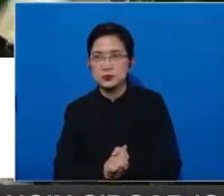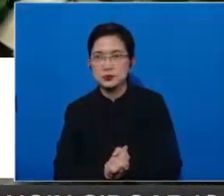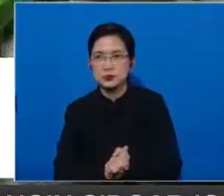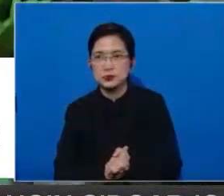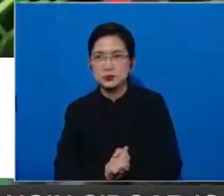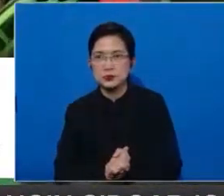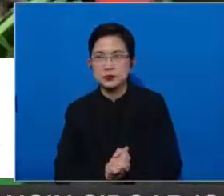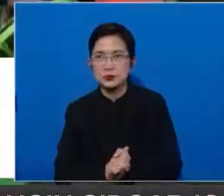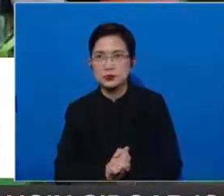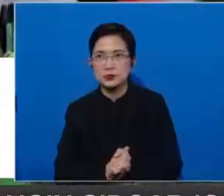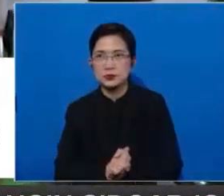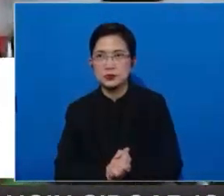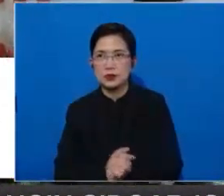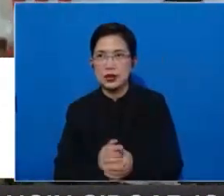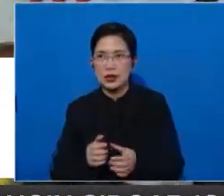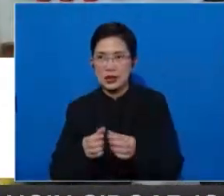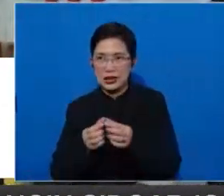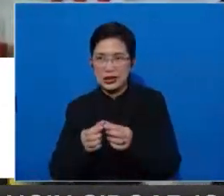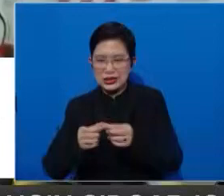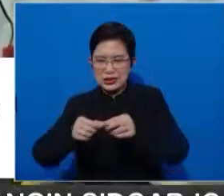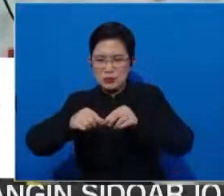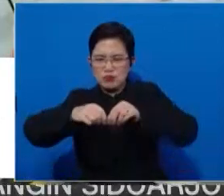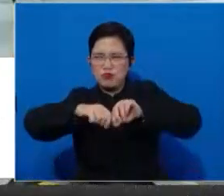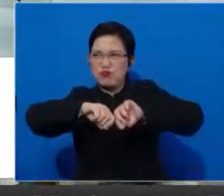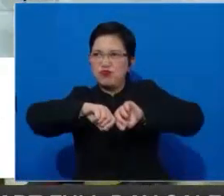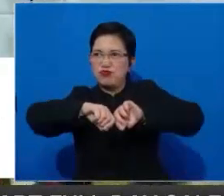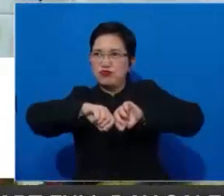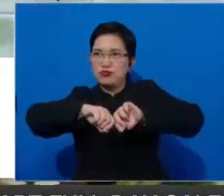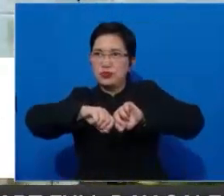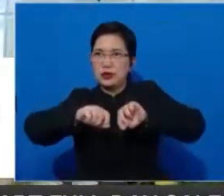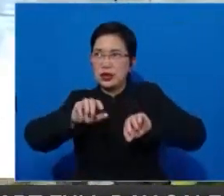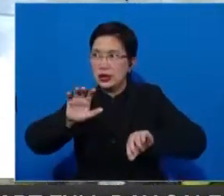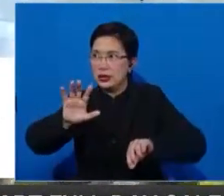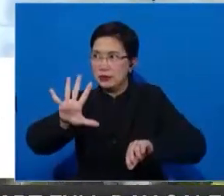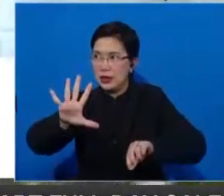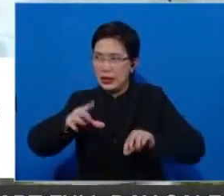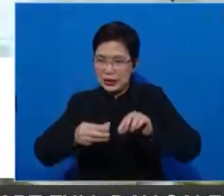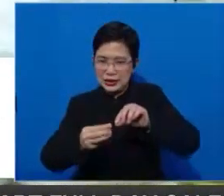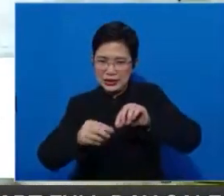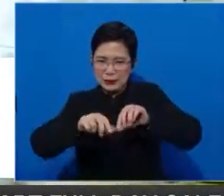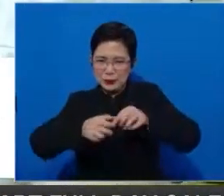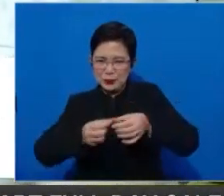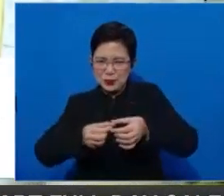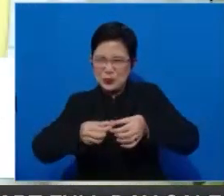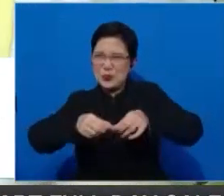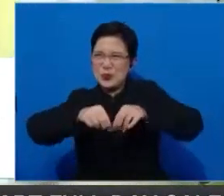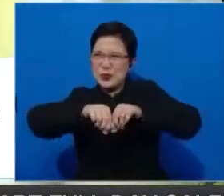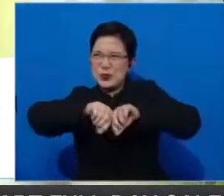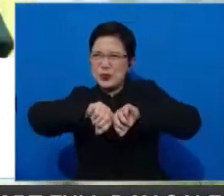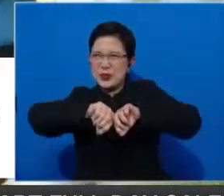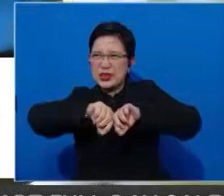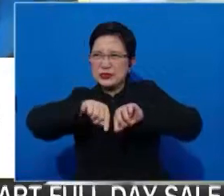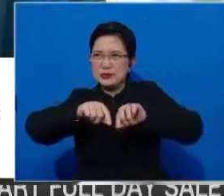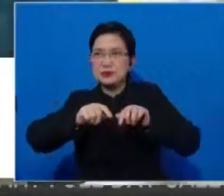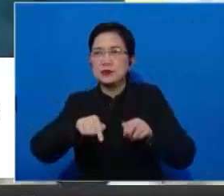Ini kurang lebih dimasukkan asamnya ini nih 5 tetes ya. 5 tetes. Dan kenapa masukinnya di fase akhir? Karena kalau masukkan